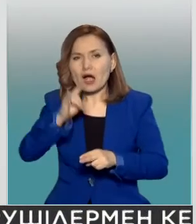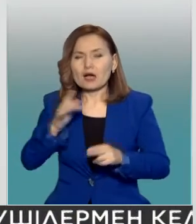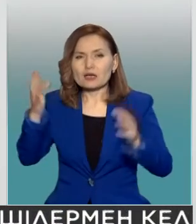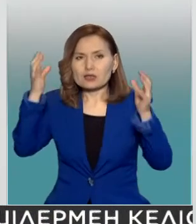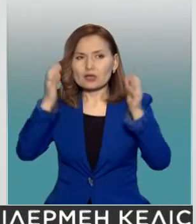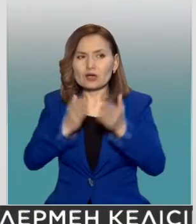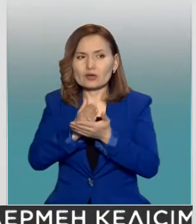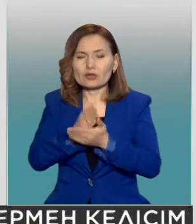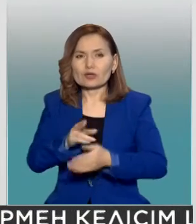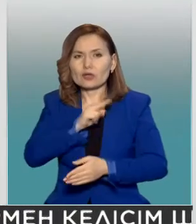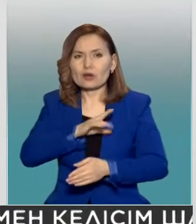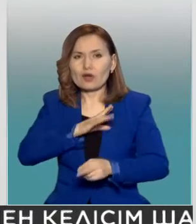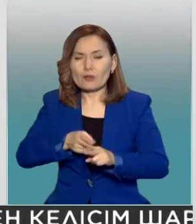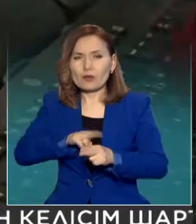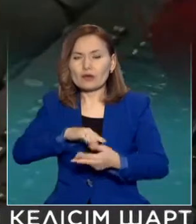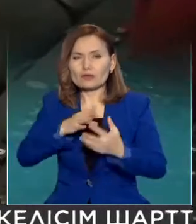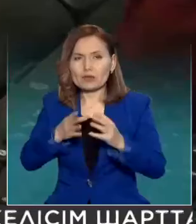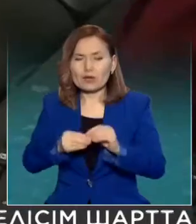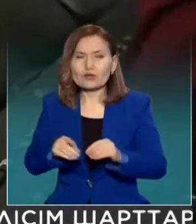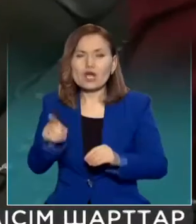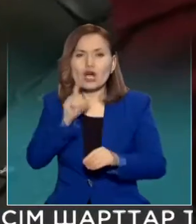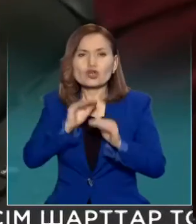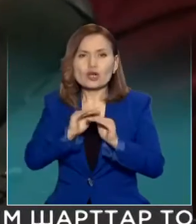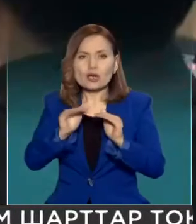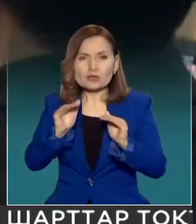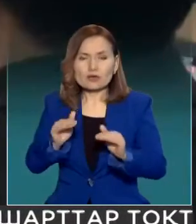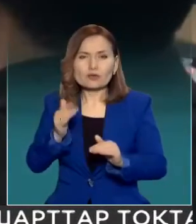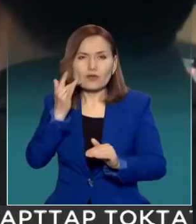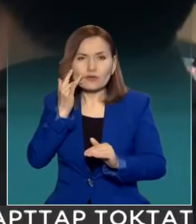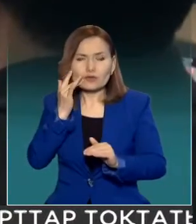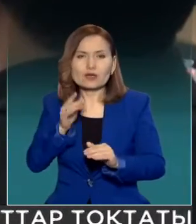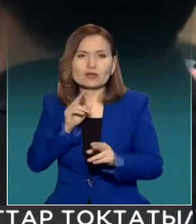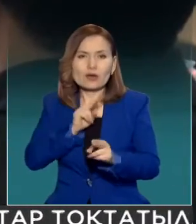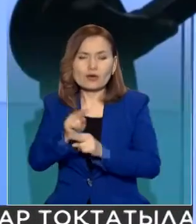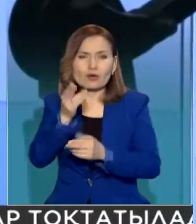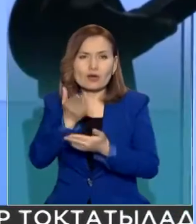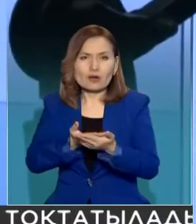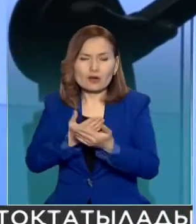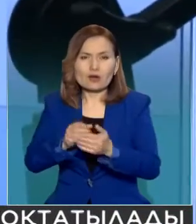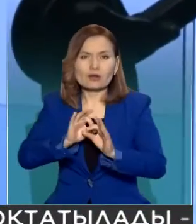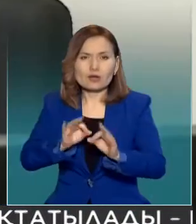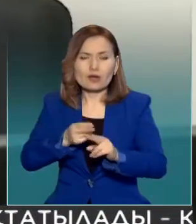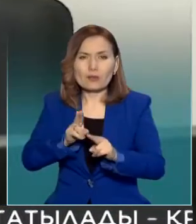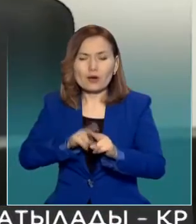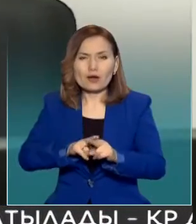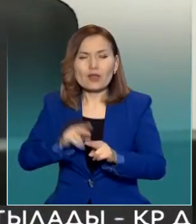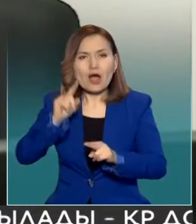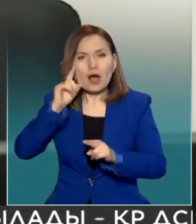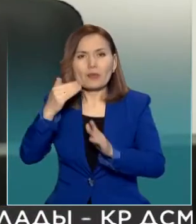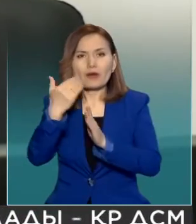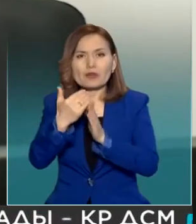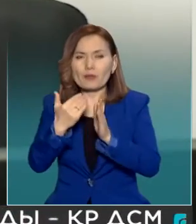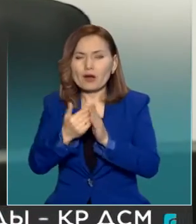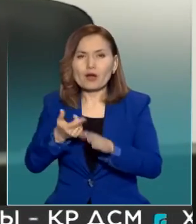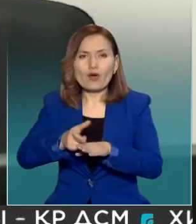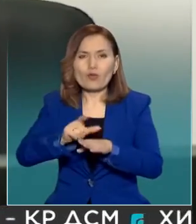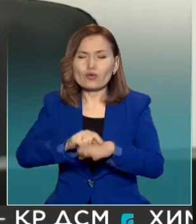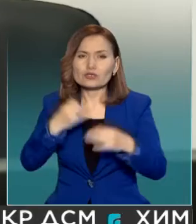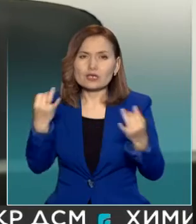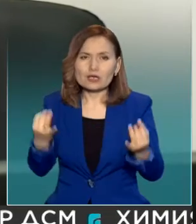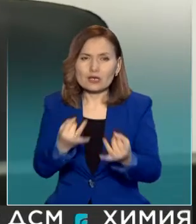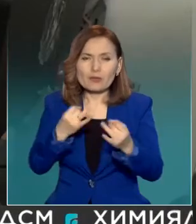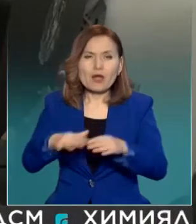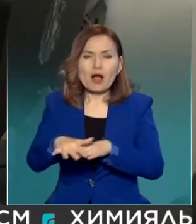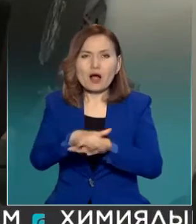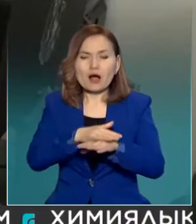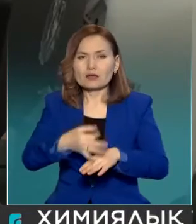радиосында еңбек етті. Артынан ерген жас буынға үйретуден еш талмайтын. Оның тағылымды бағдарламалары тыңдарман қауымның жүрегінен